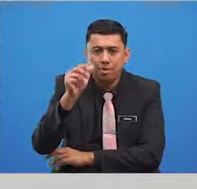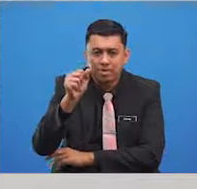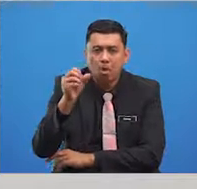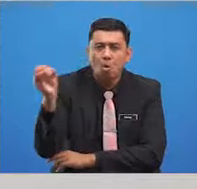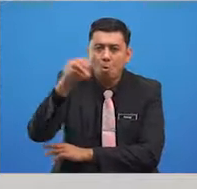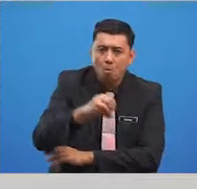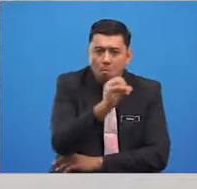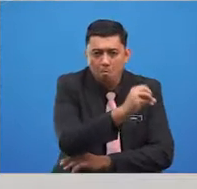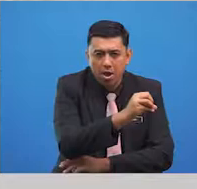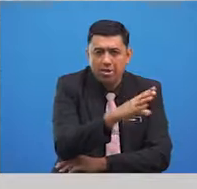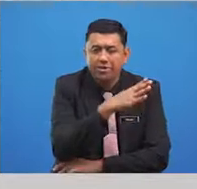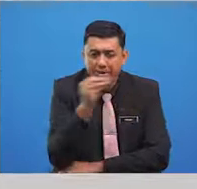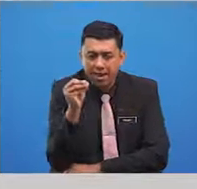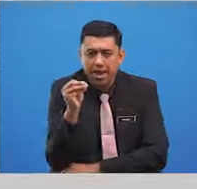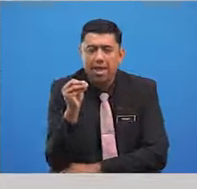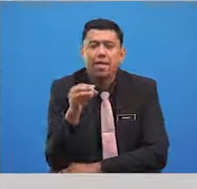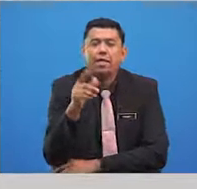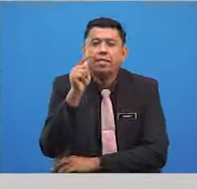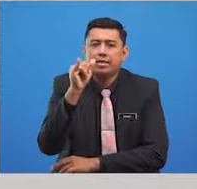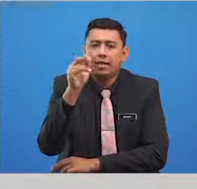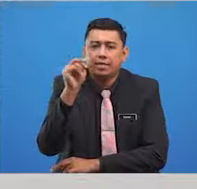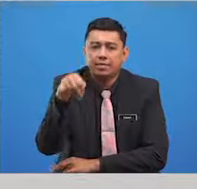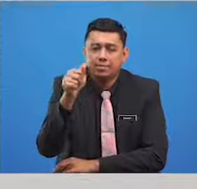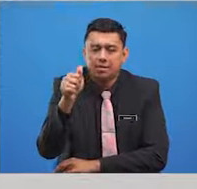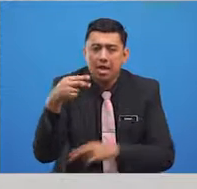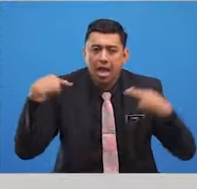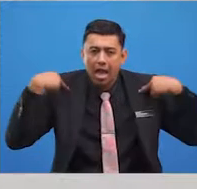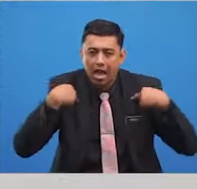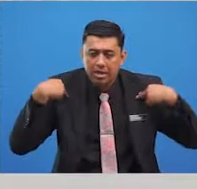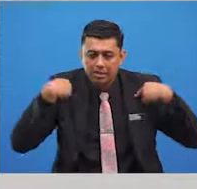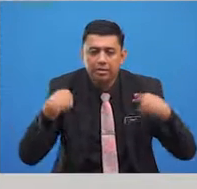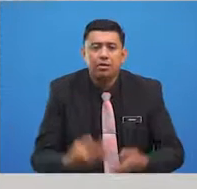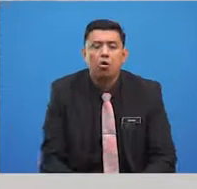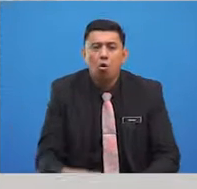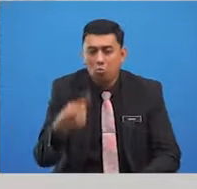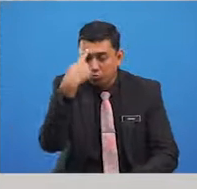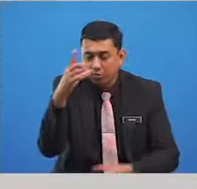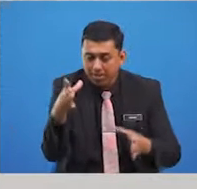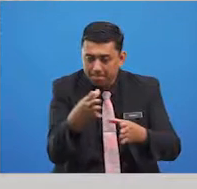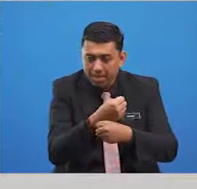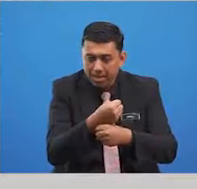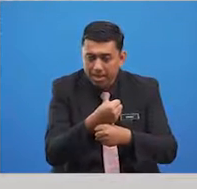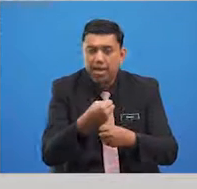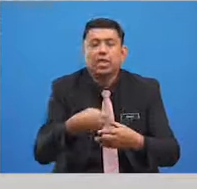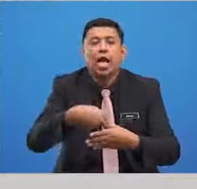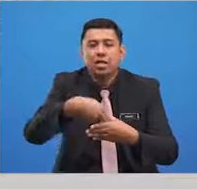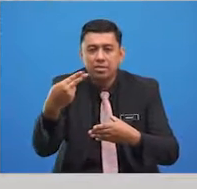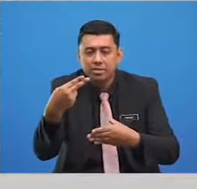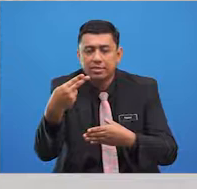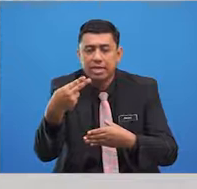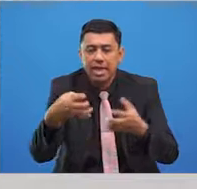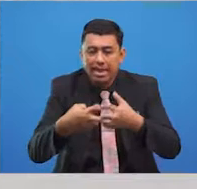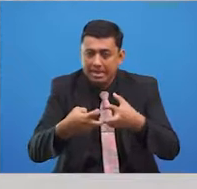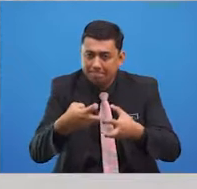dan tinja aiwan untuk menghasilkan sumber kuasa elektrik. Untuk pengetahuan